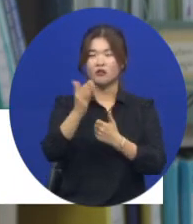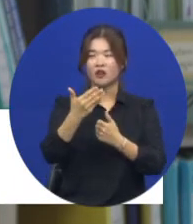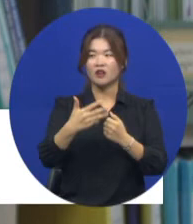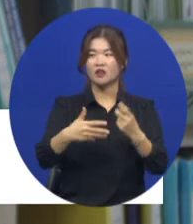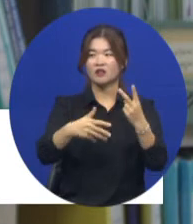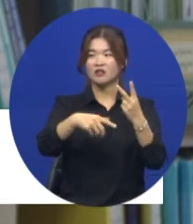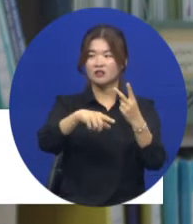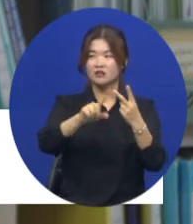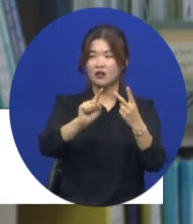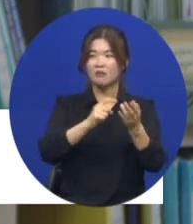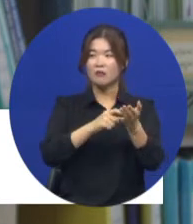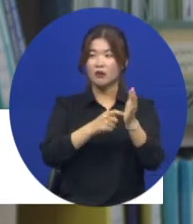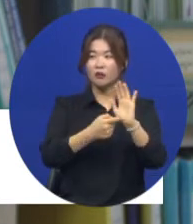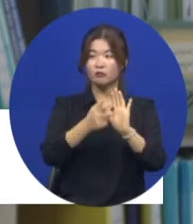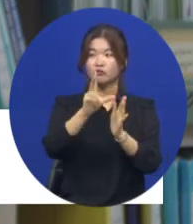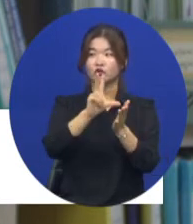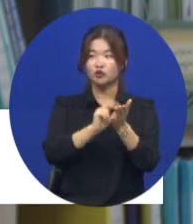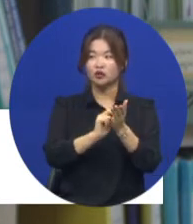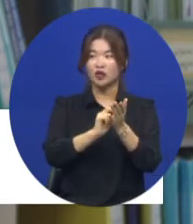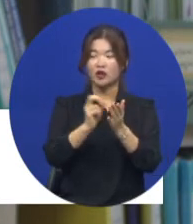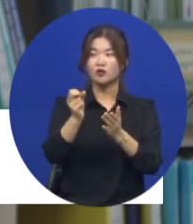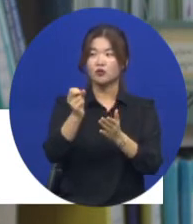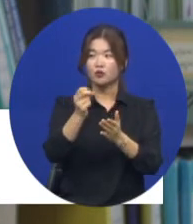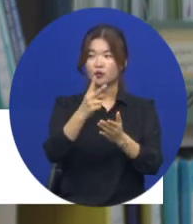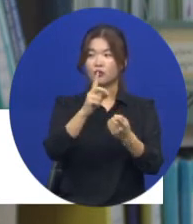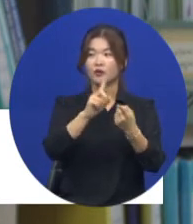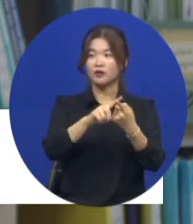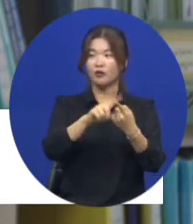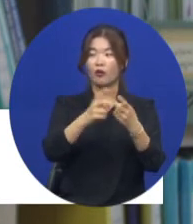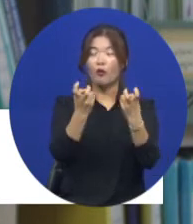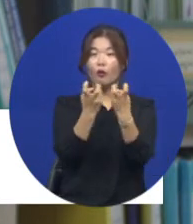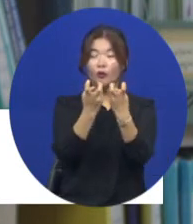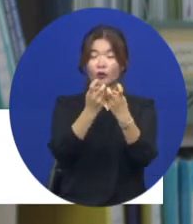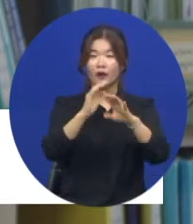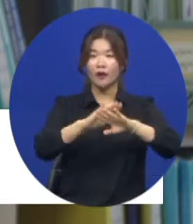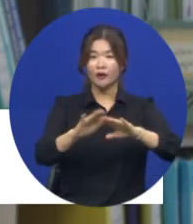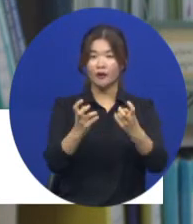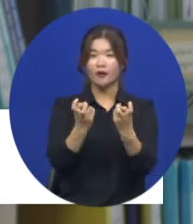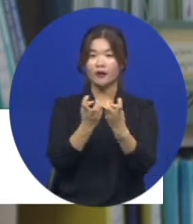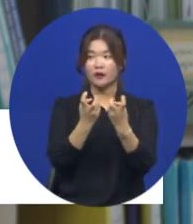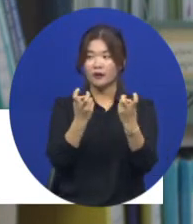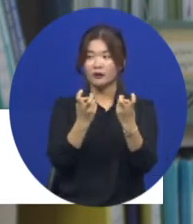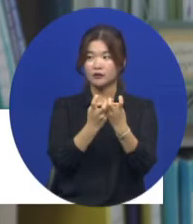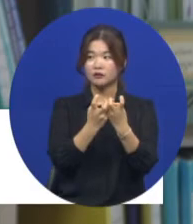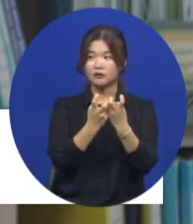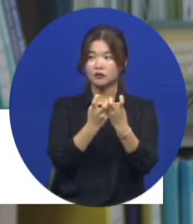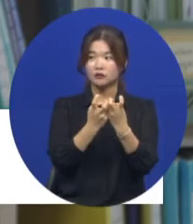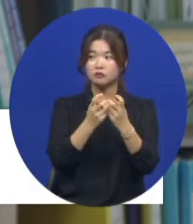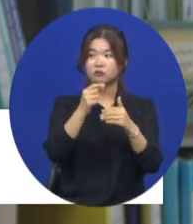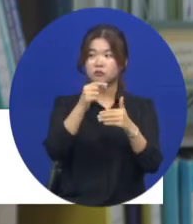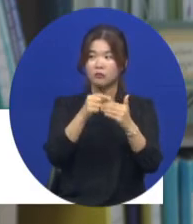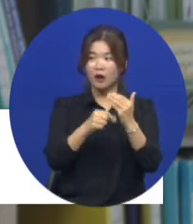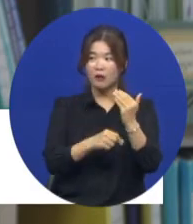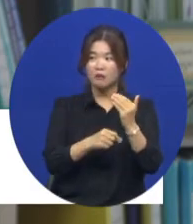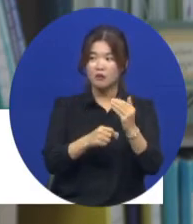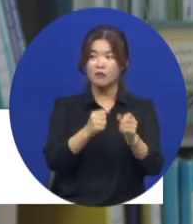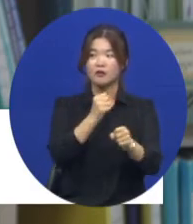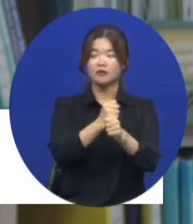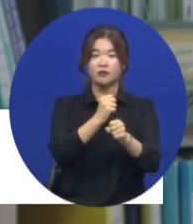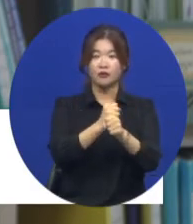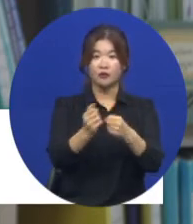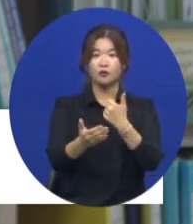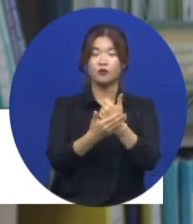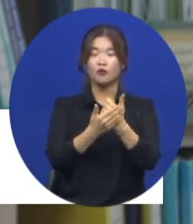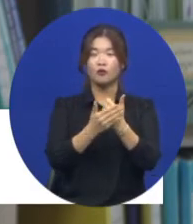2차적으로는 이 밝혀진 문제 내지는 쟁점에 대해서 어떻게 해결할 것이냐 하는 프로세스, 절차를 설계하는 데